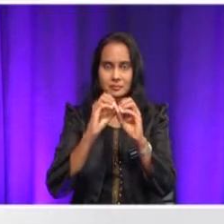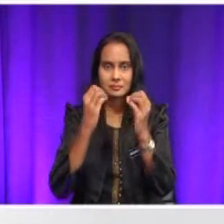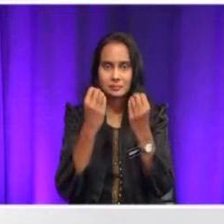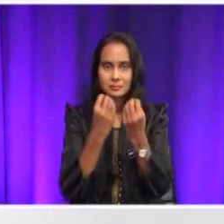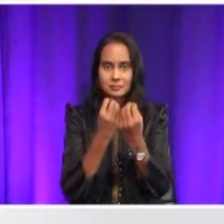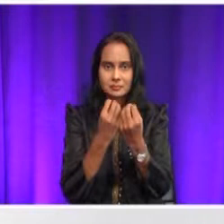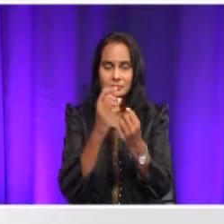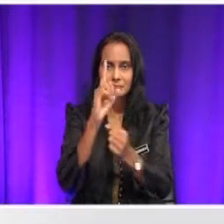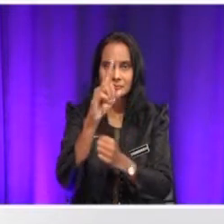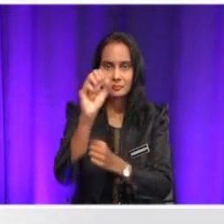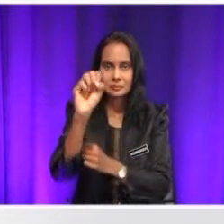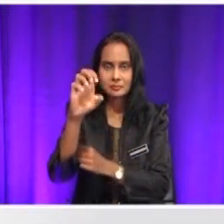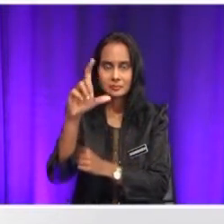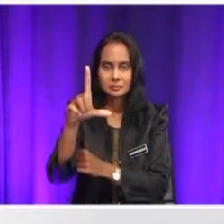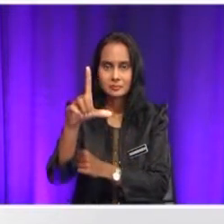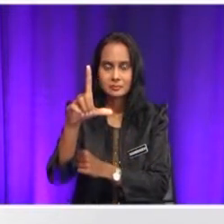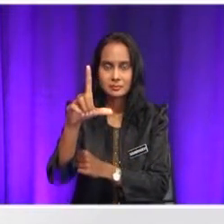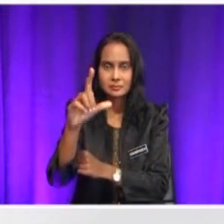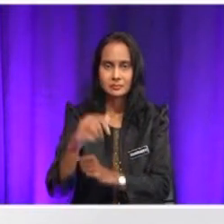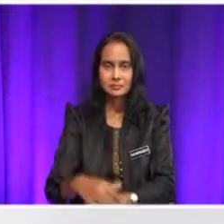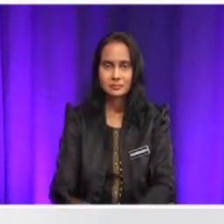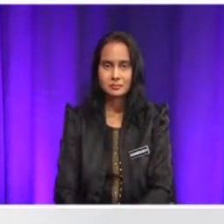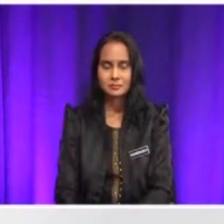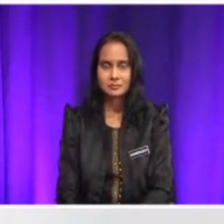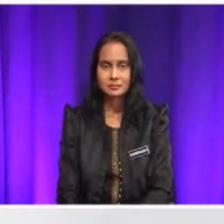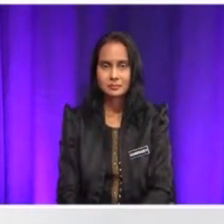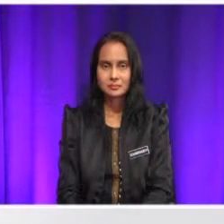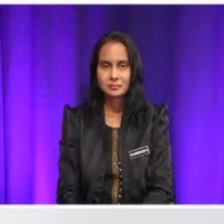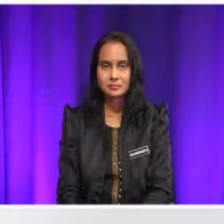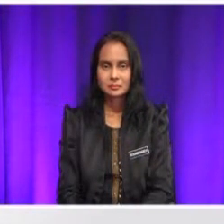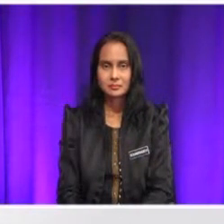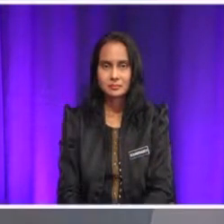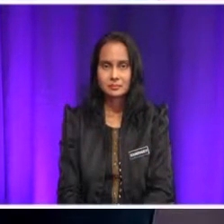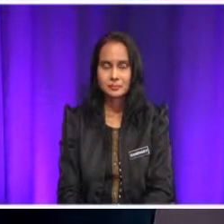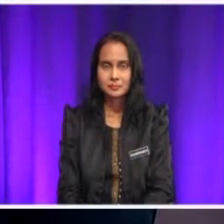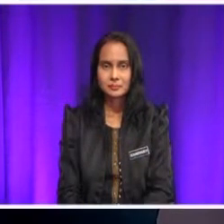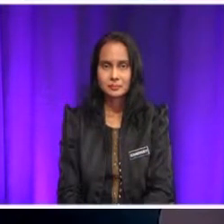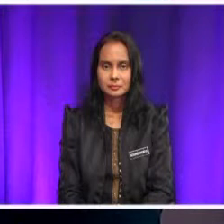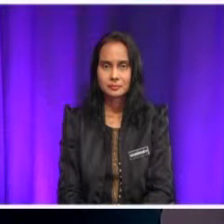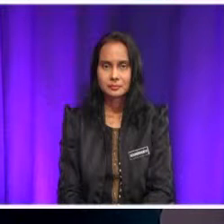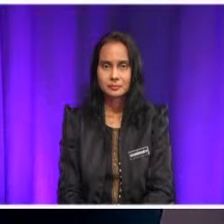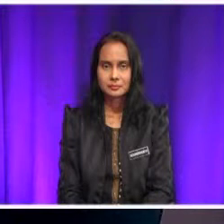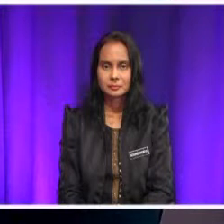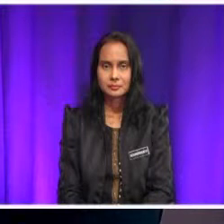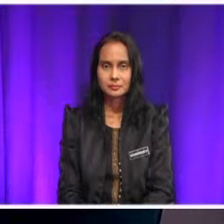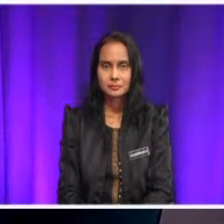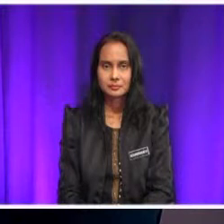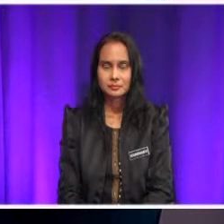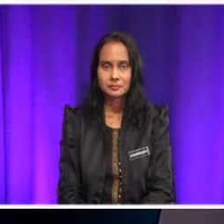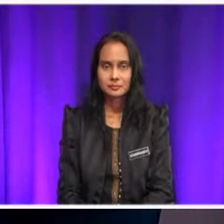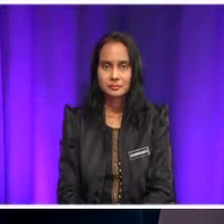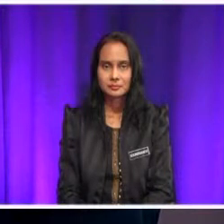bagus organisme yang mempunyai satu sel disebut unisel organisme yang mempunyai banyak sel tersebut